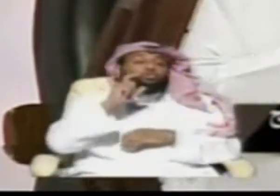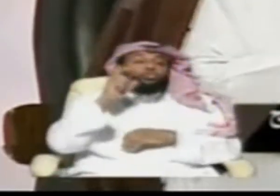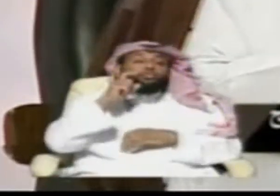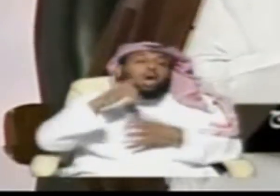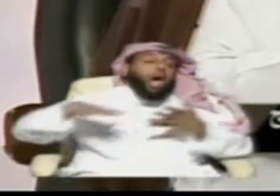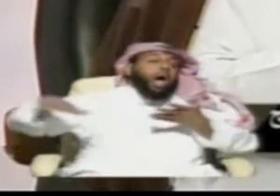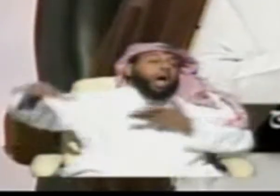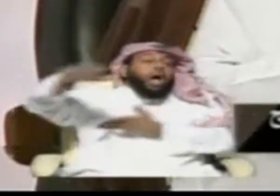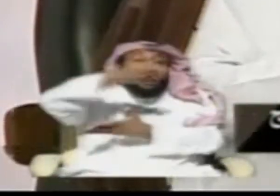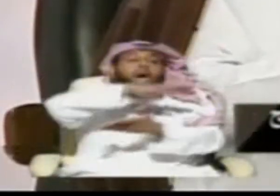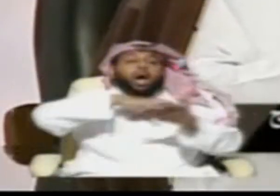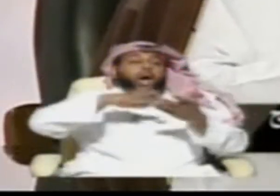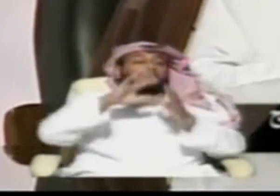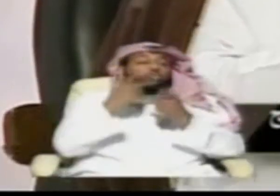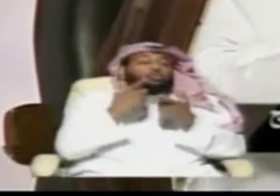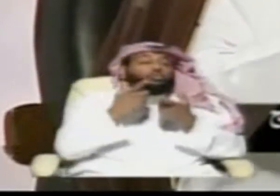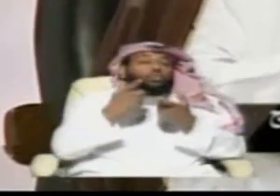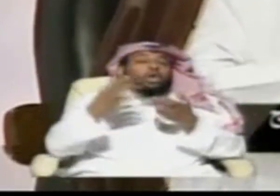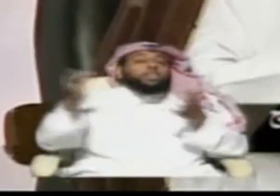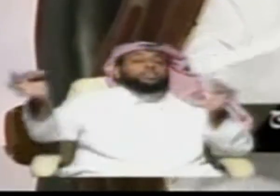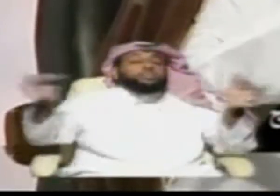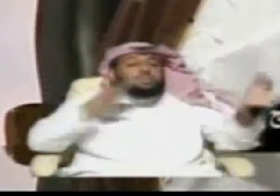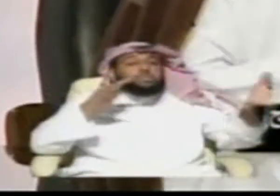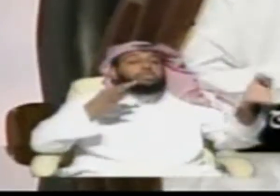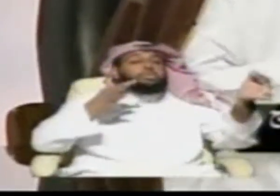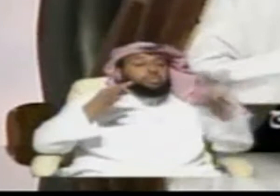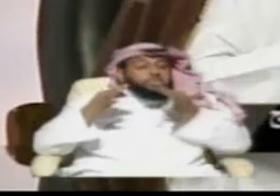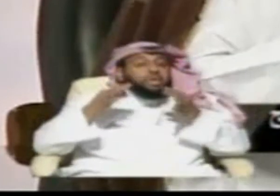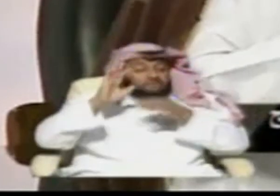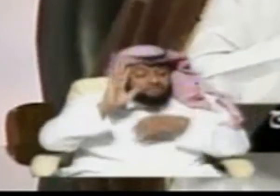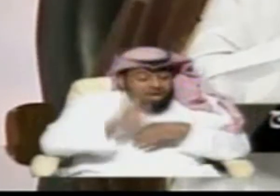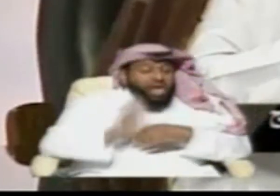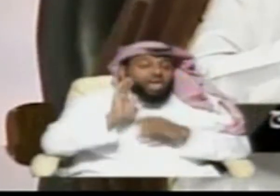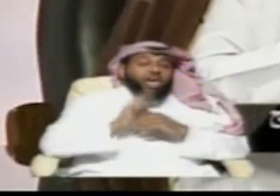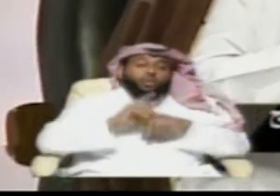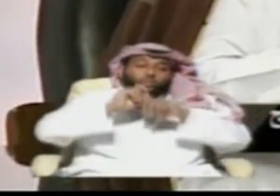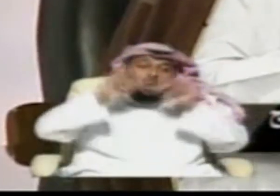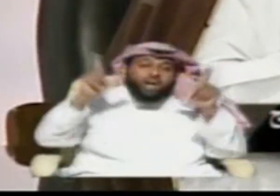فإذا لم نرص الصفوف ونبذل جهدنا قدر الممكن